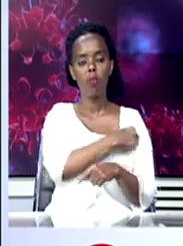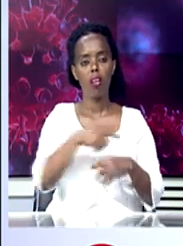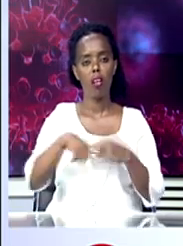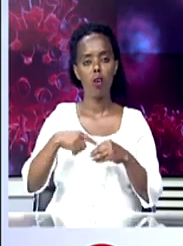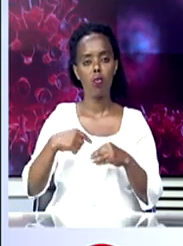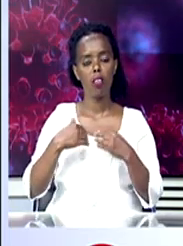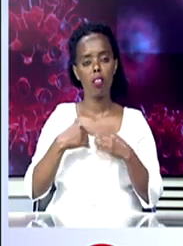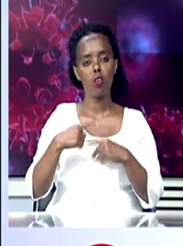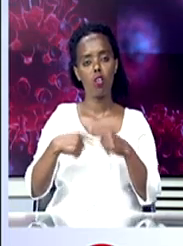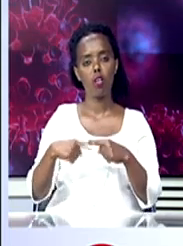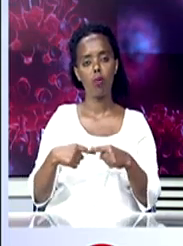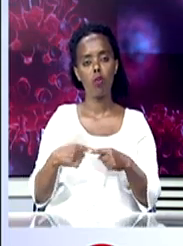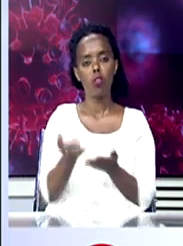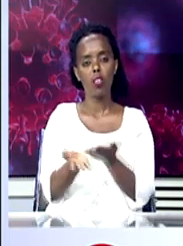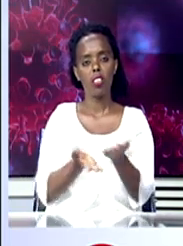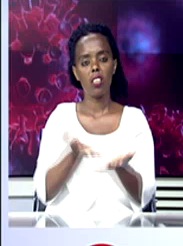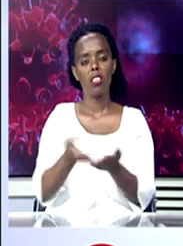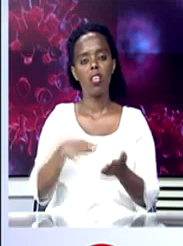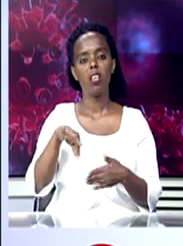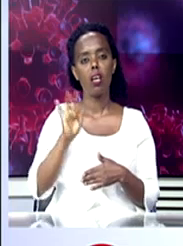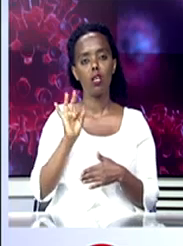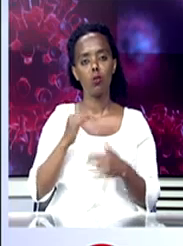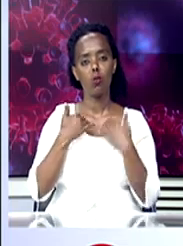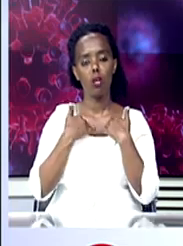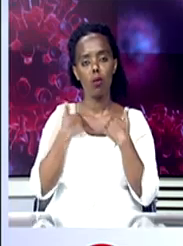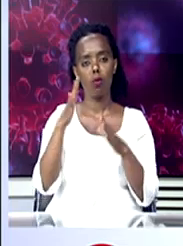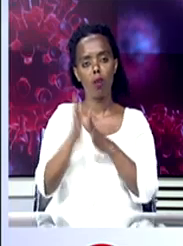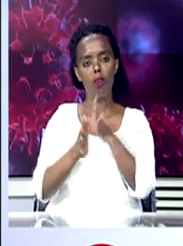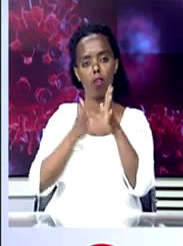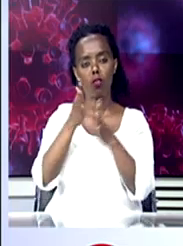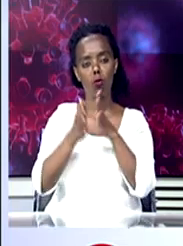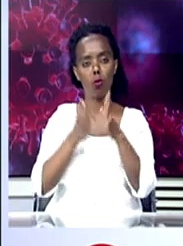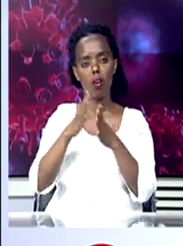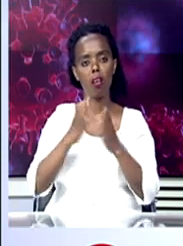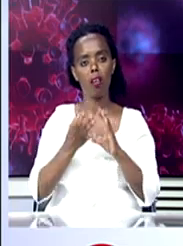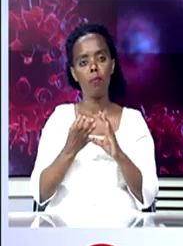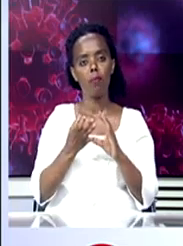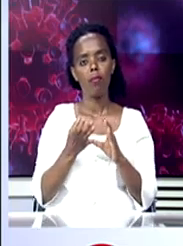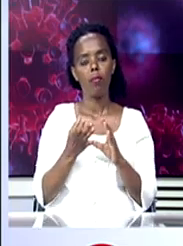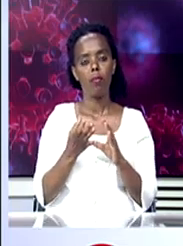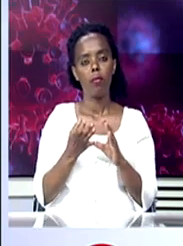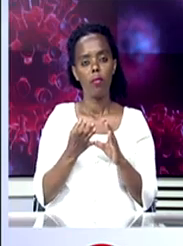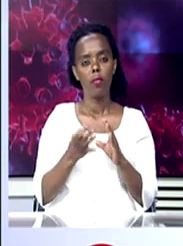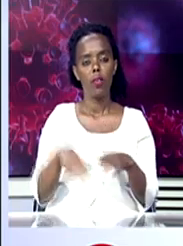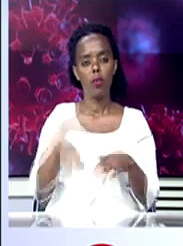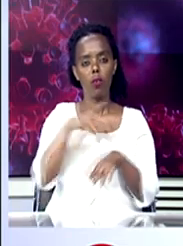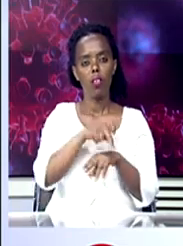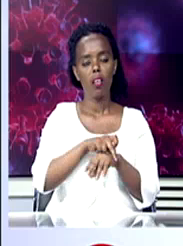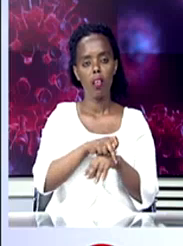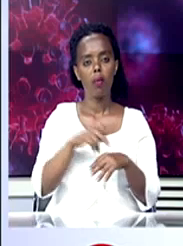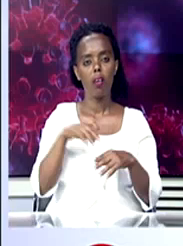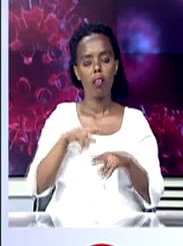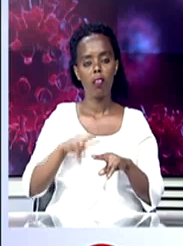deeme tajaajilli inni argachuu qabu sign language yookiin aflattoodhaani. Dooktarri bakka